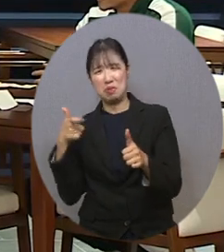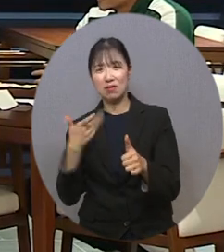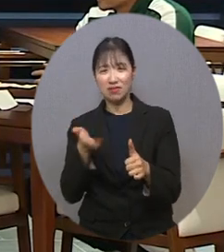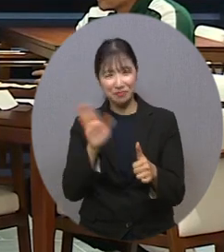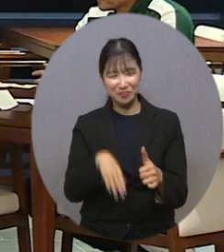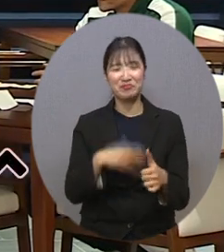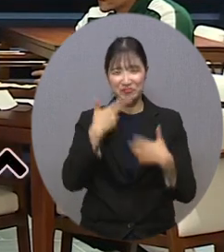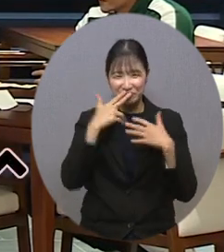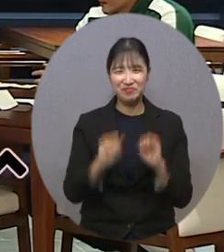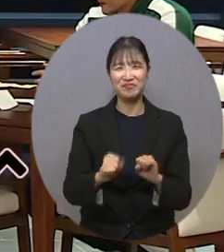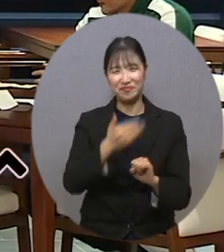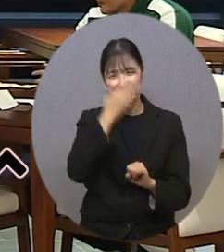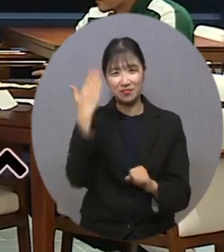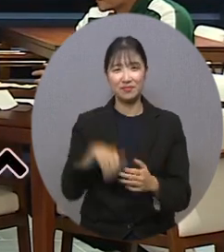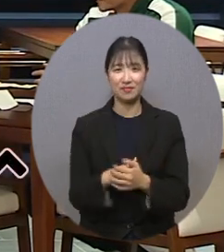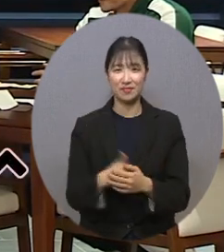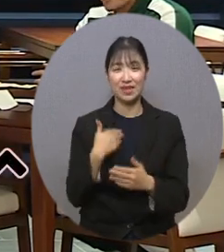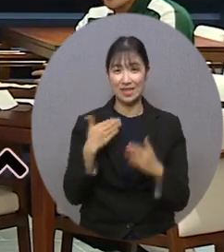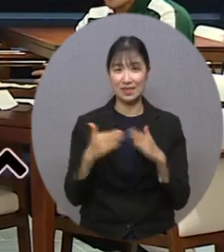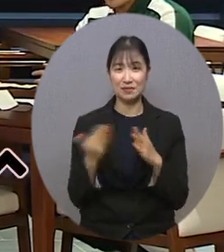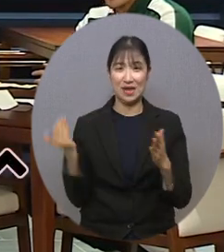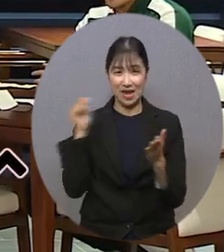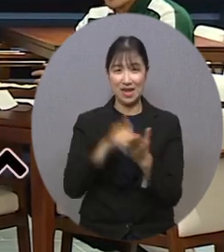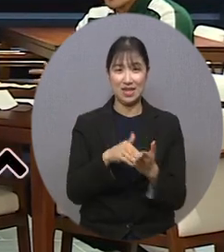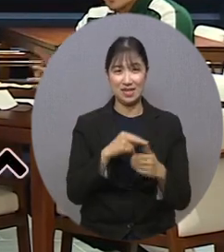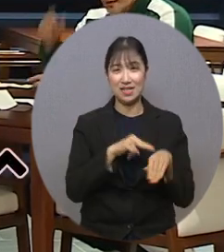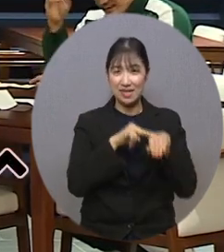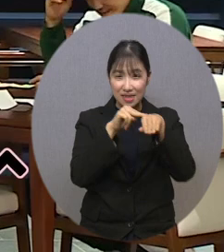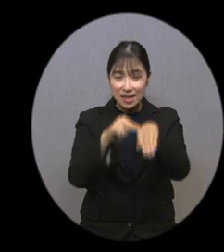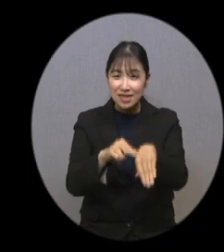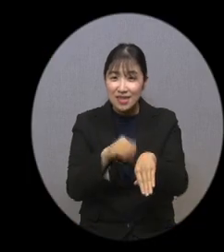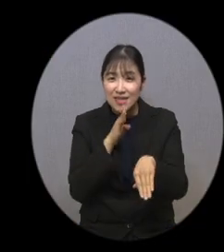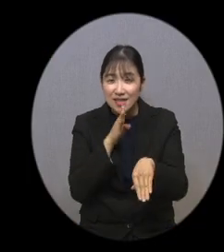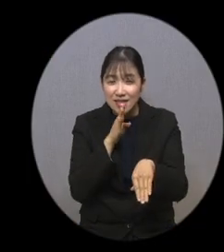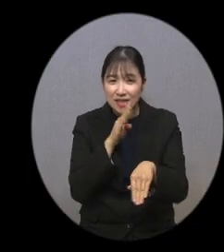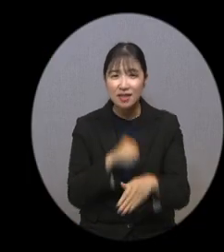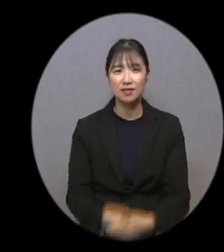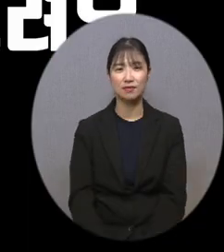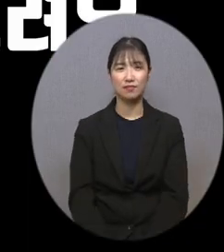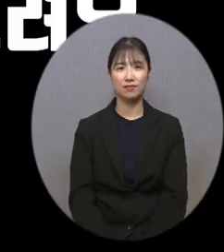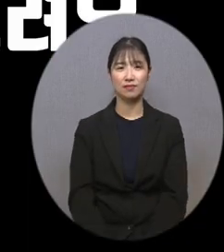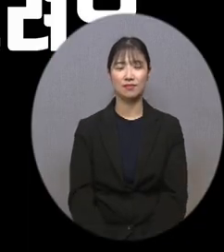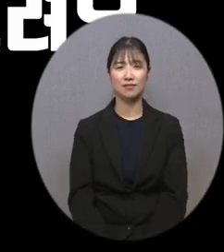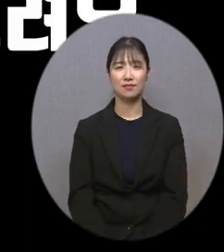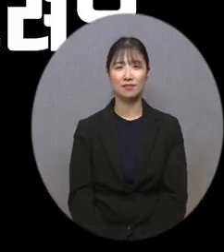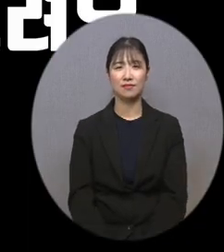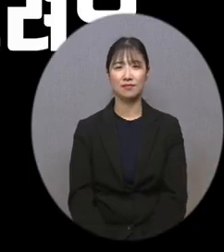그러니까. 아, 집에 데려다 주는 거죠? 집에는 데려다 줍니까? 나 돈 없어요.